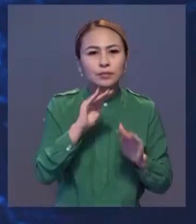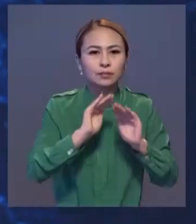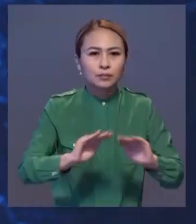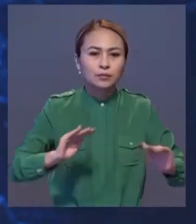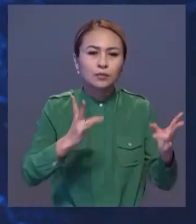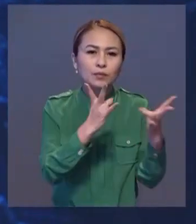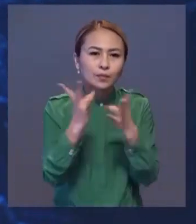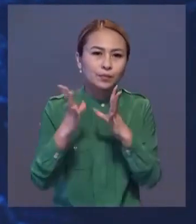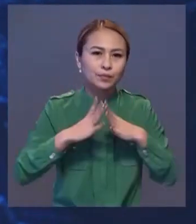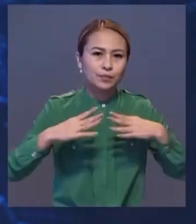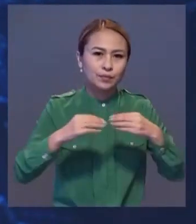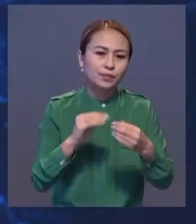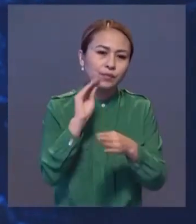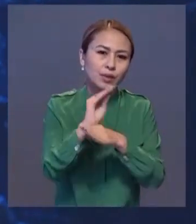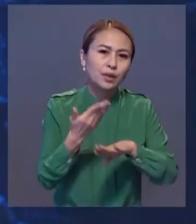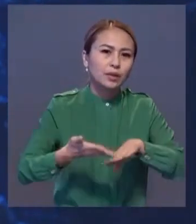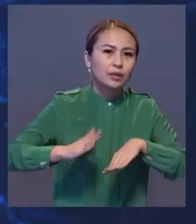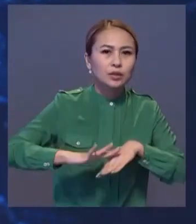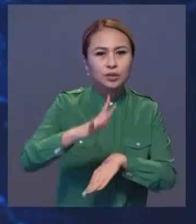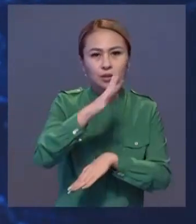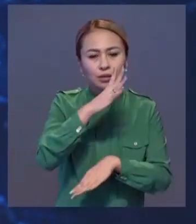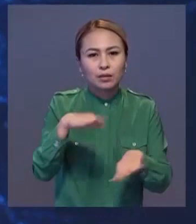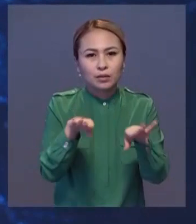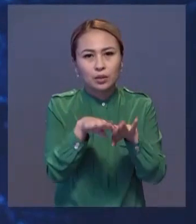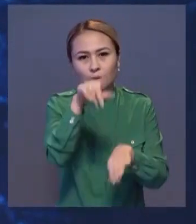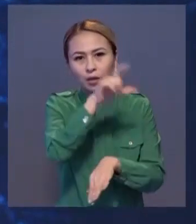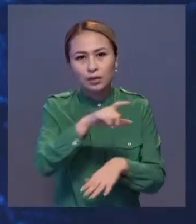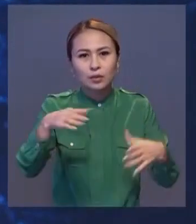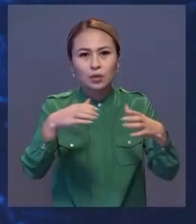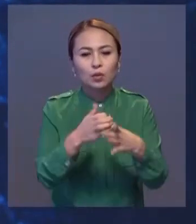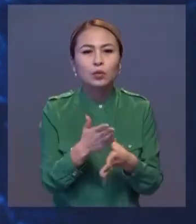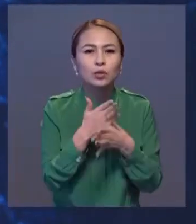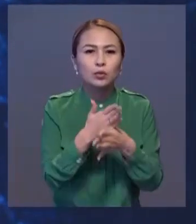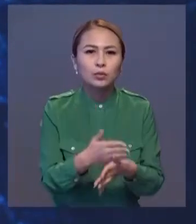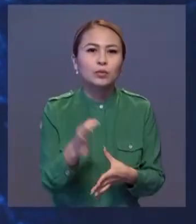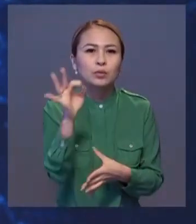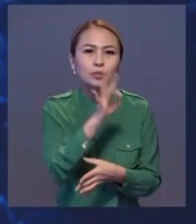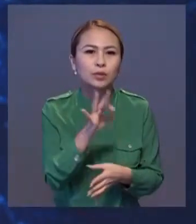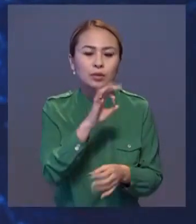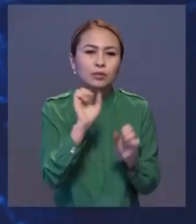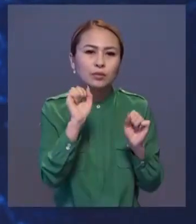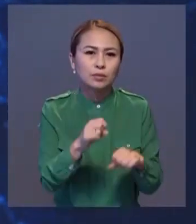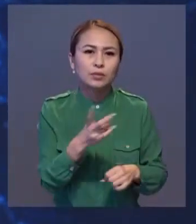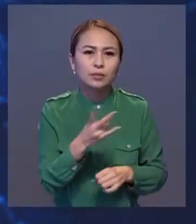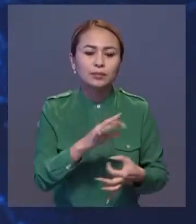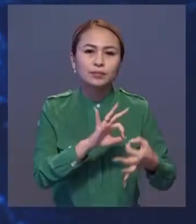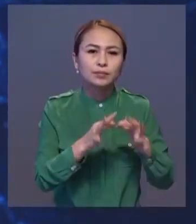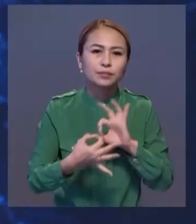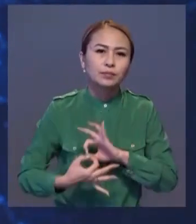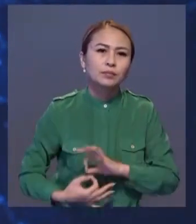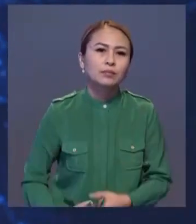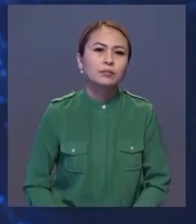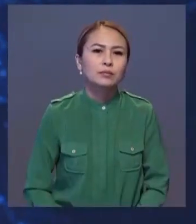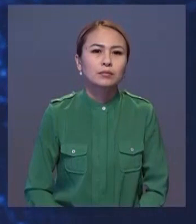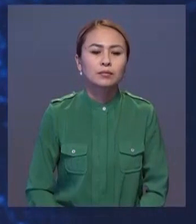ардагерлерге, көпбалалы және мұқтаж отбасыларға, сондай-ақ қиын жағдайға тап болған адамдарға қолдау білдіріп, көмек көрсетуге ниетті.